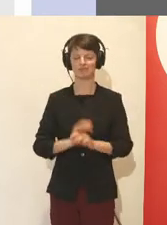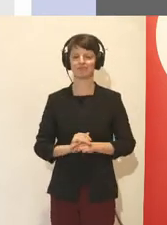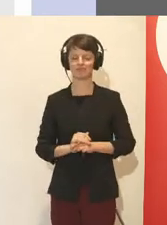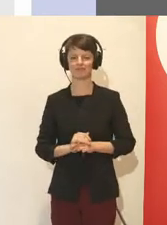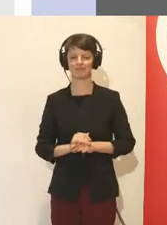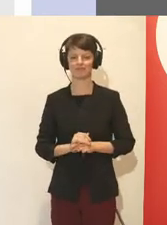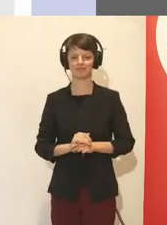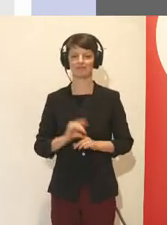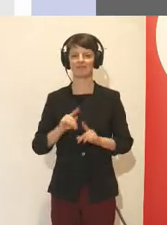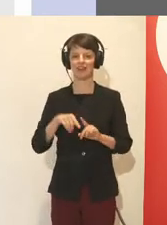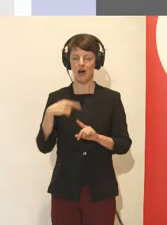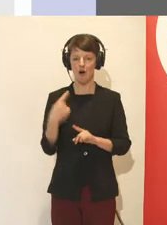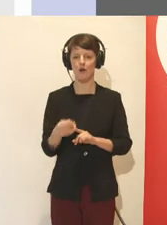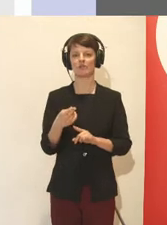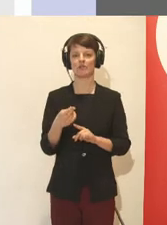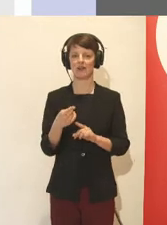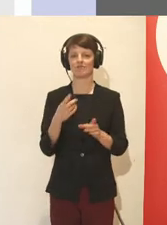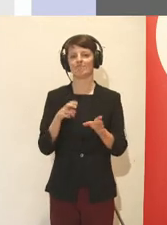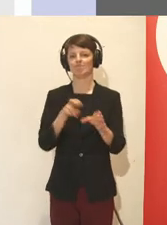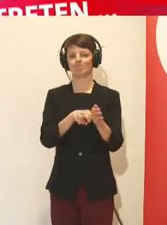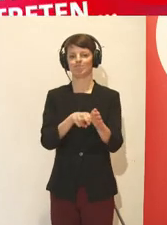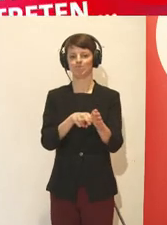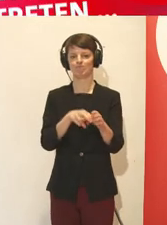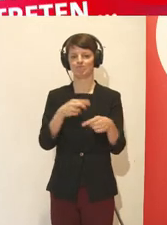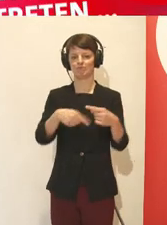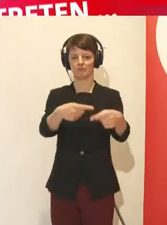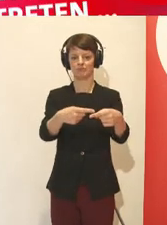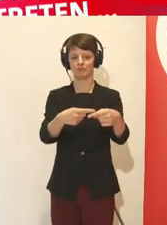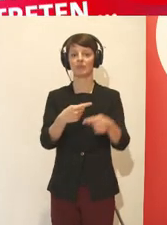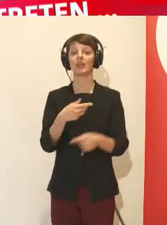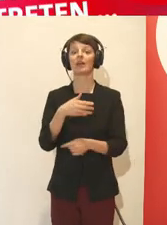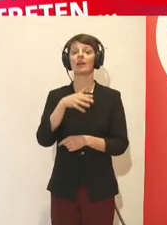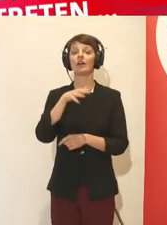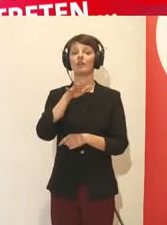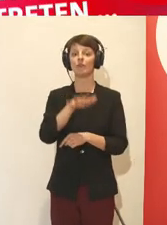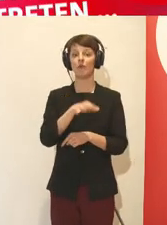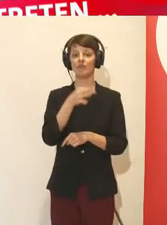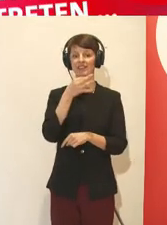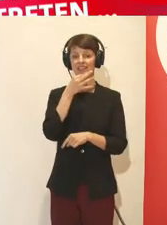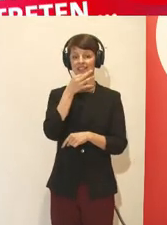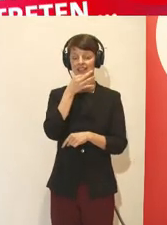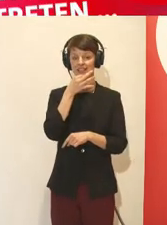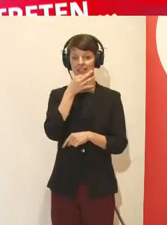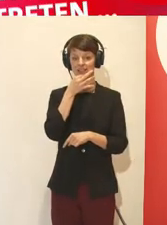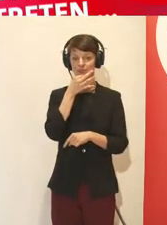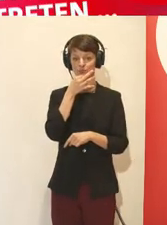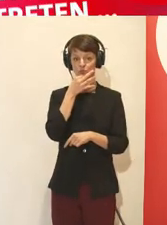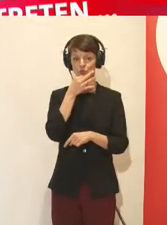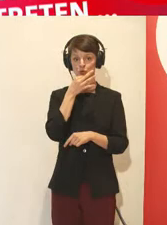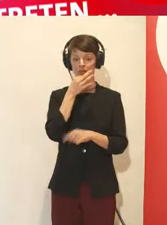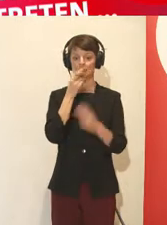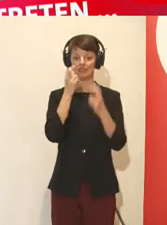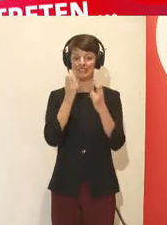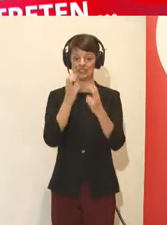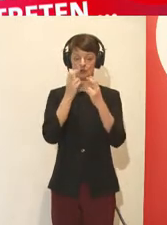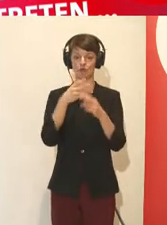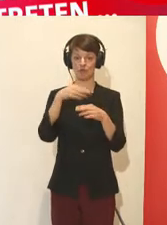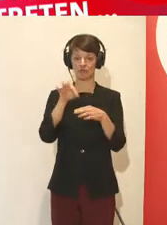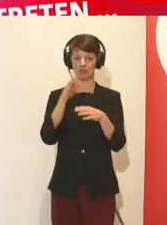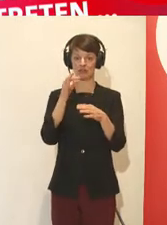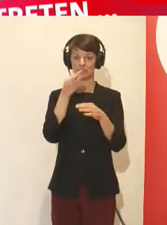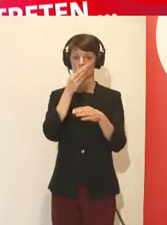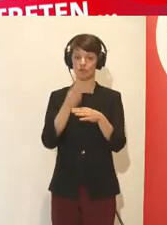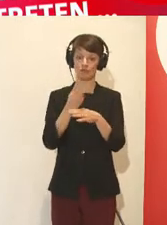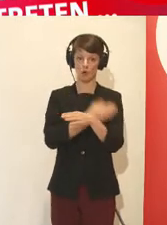und dann seid ihr auch schon drin 15 minuten vorher circa also 15 minuten vor jeder session ist das schon freigeschaltet